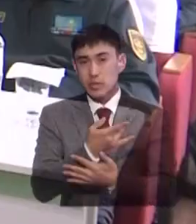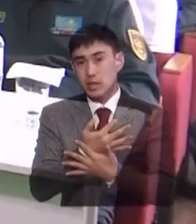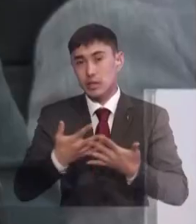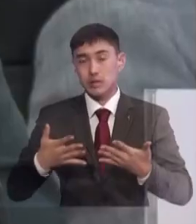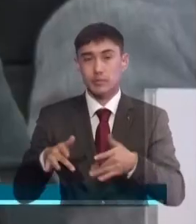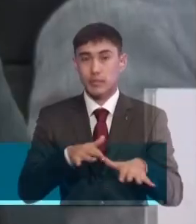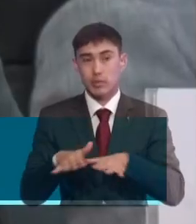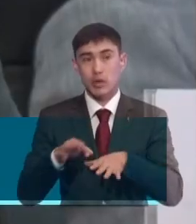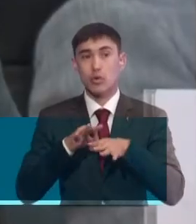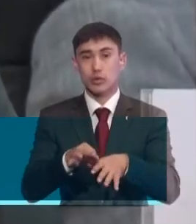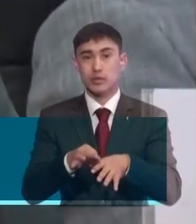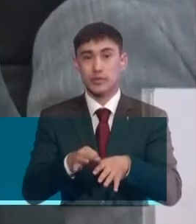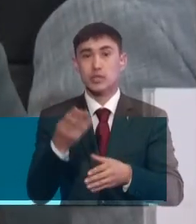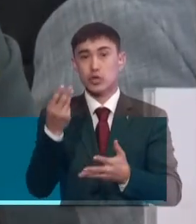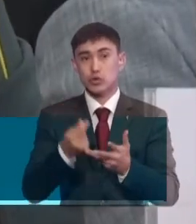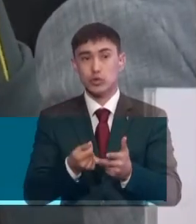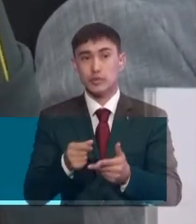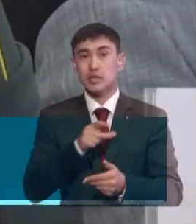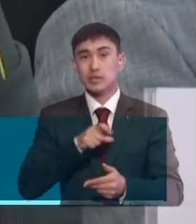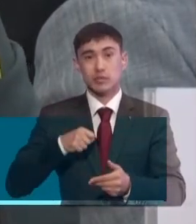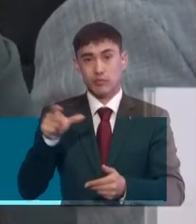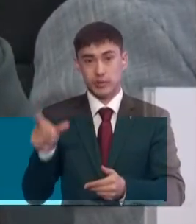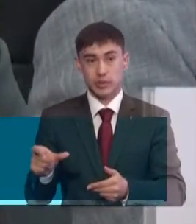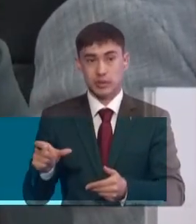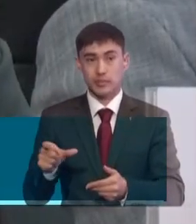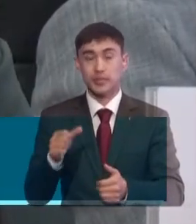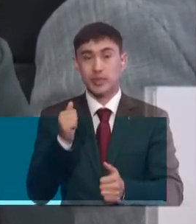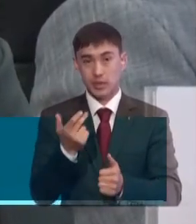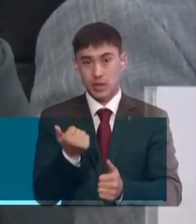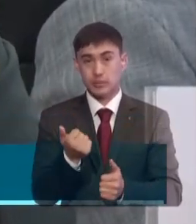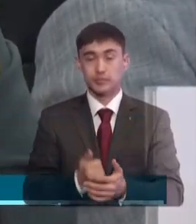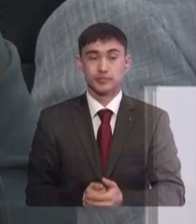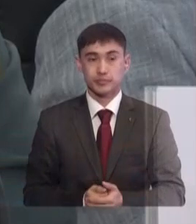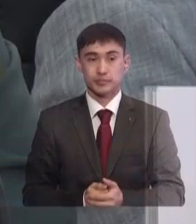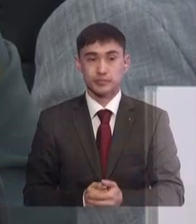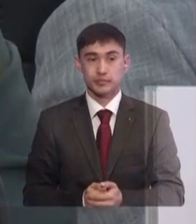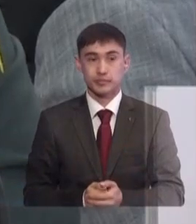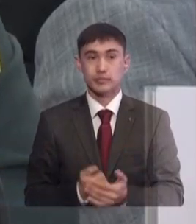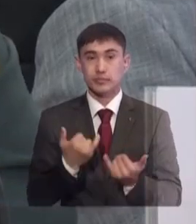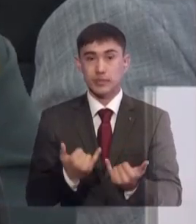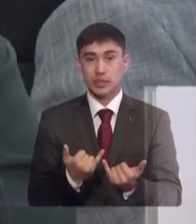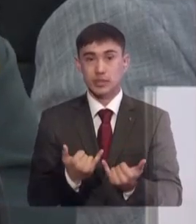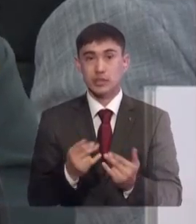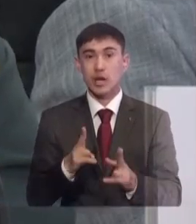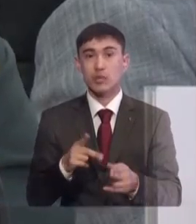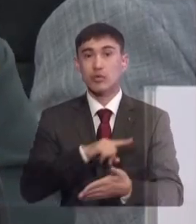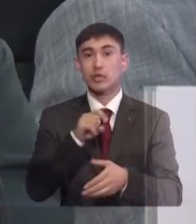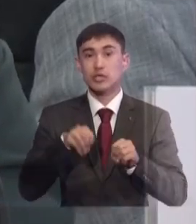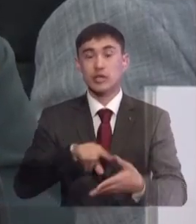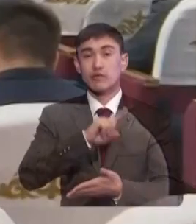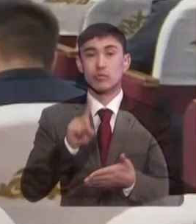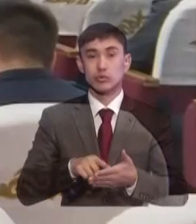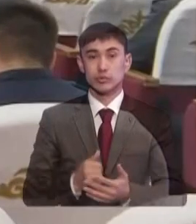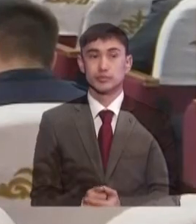Все это проходит за счет призывника. Да, за счет также, да? Да. Этот вопрос можно